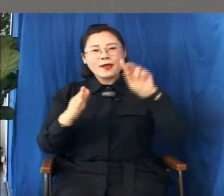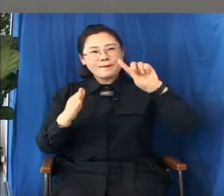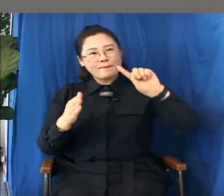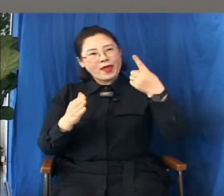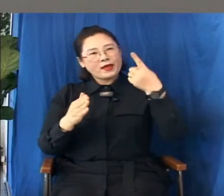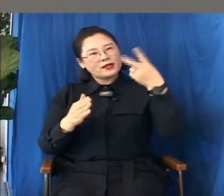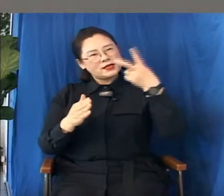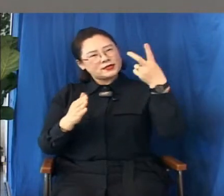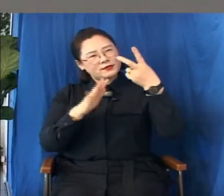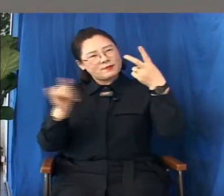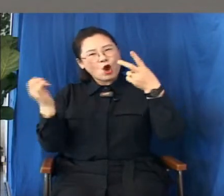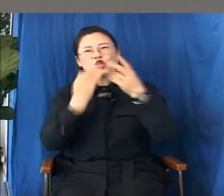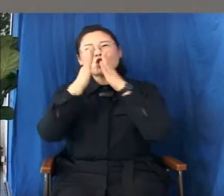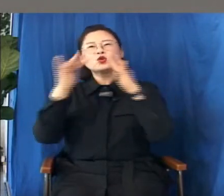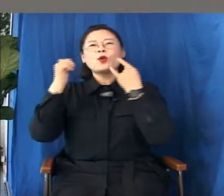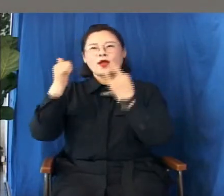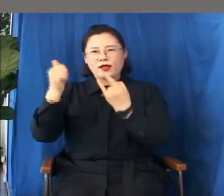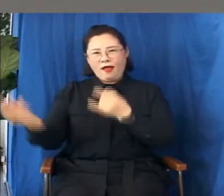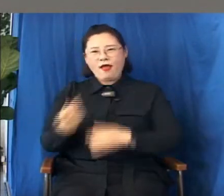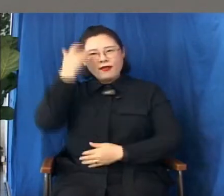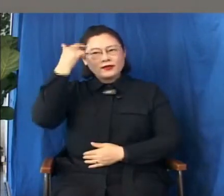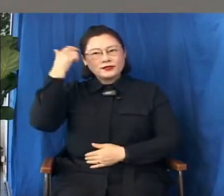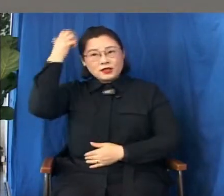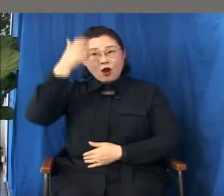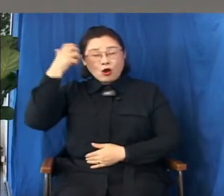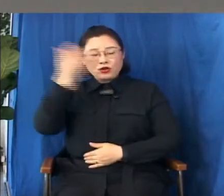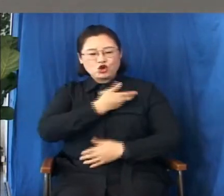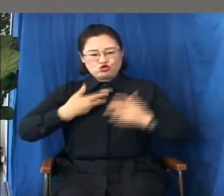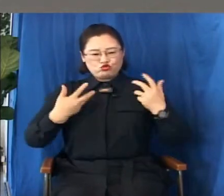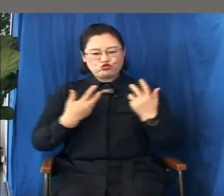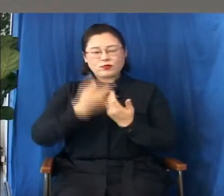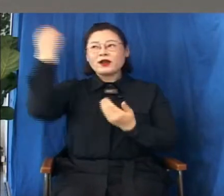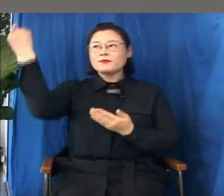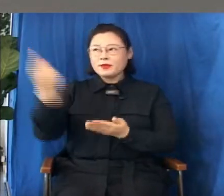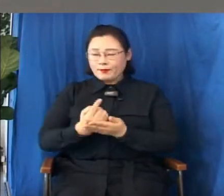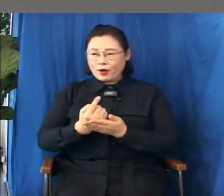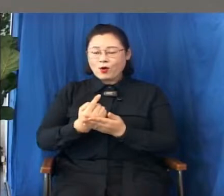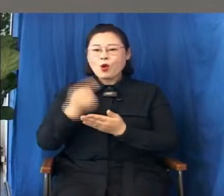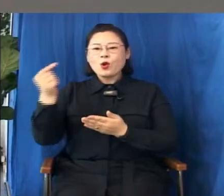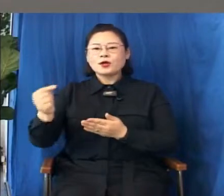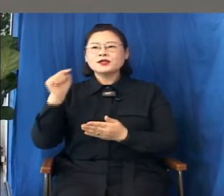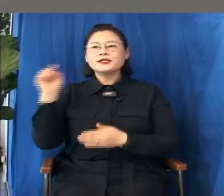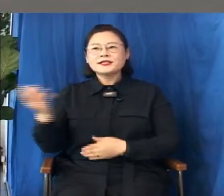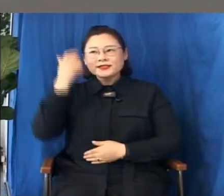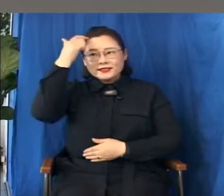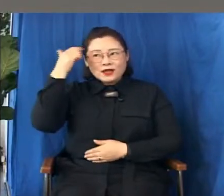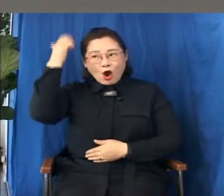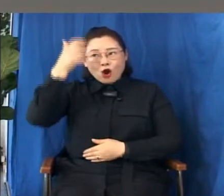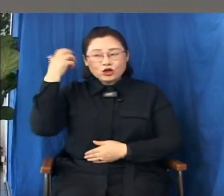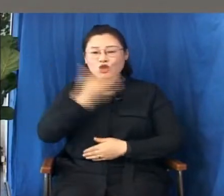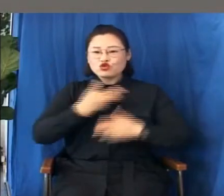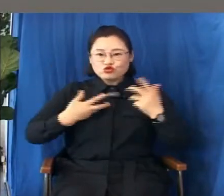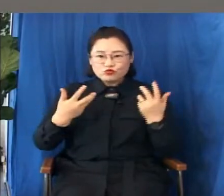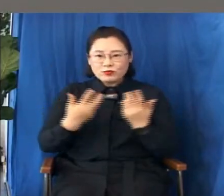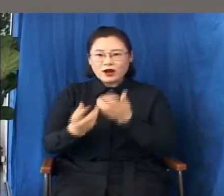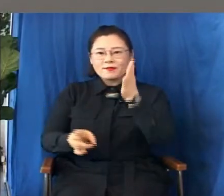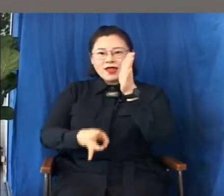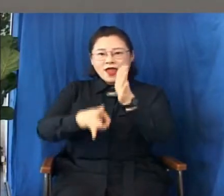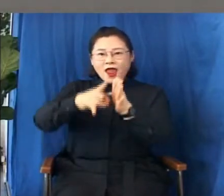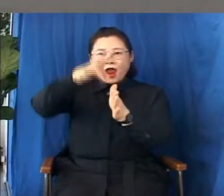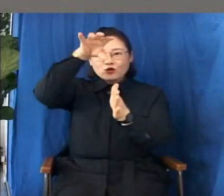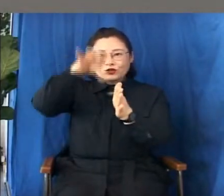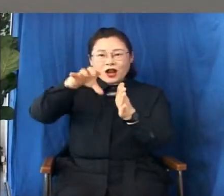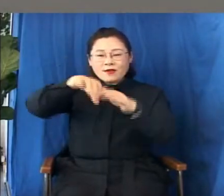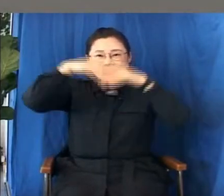120명의 성도들에게 성령의 충만함이 임했고 그 성령의 충만함이 예루살렘 전체에 영향을